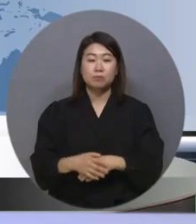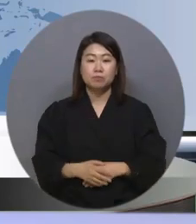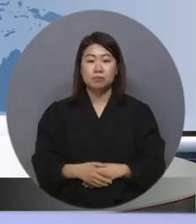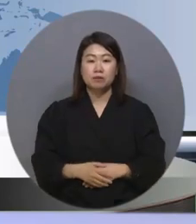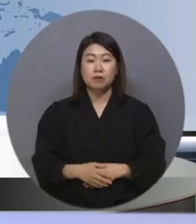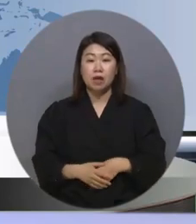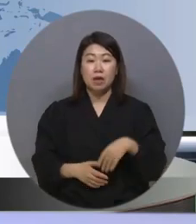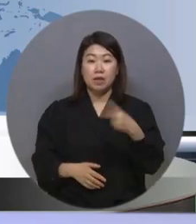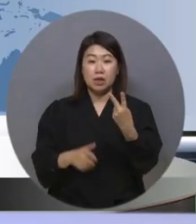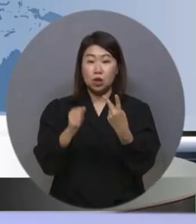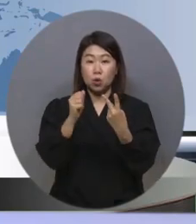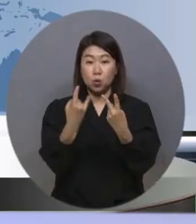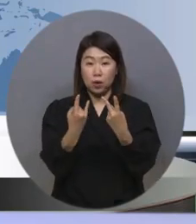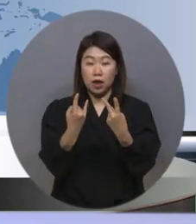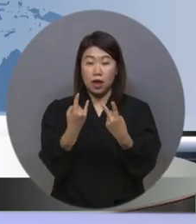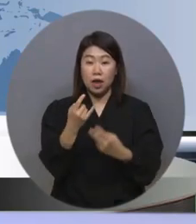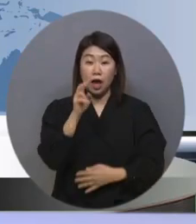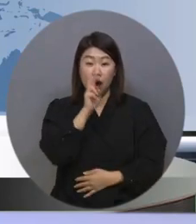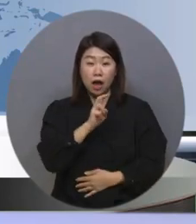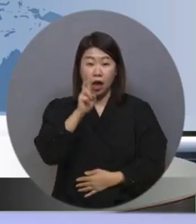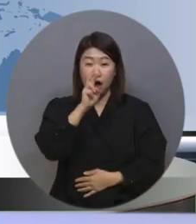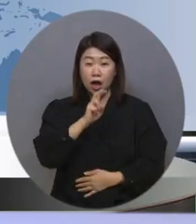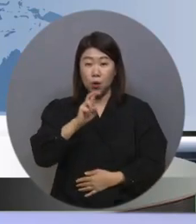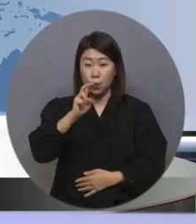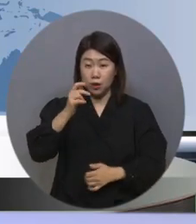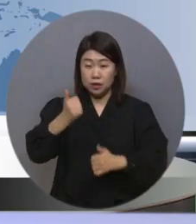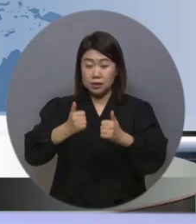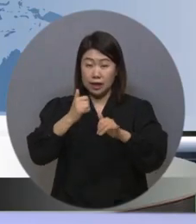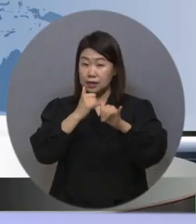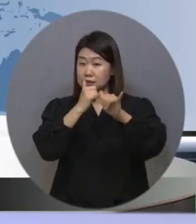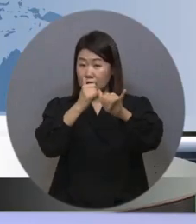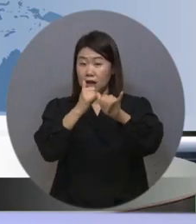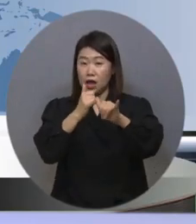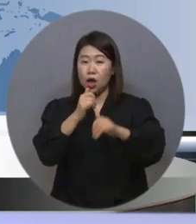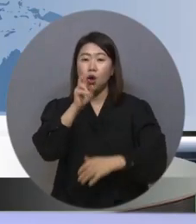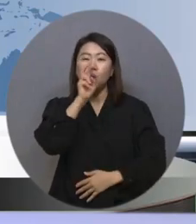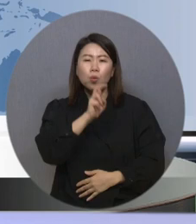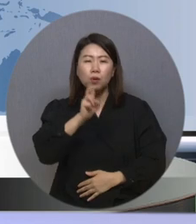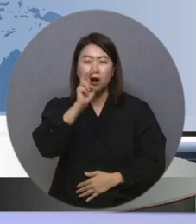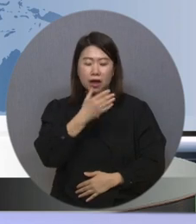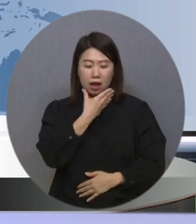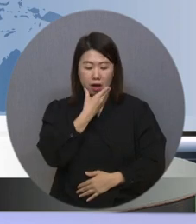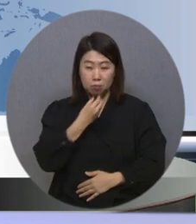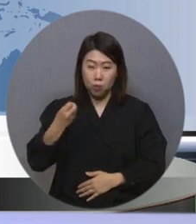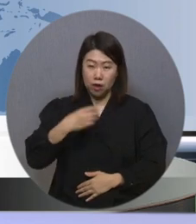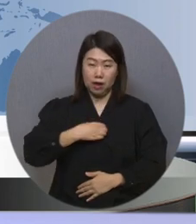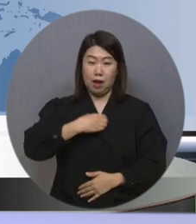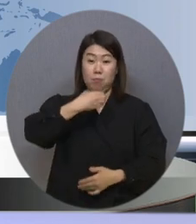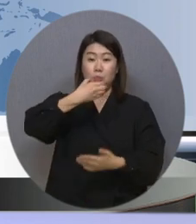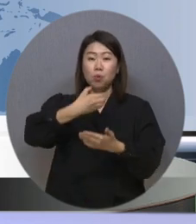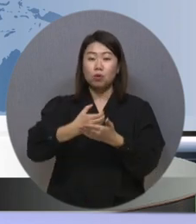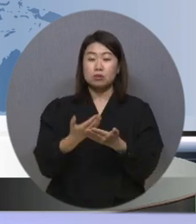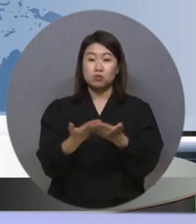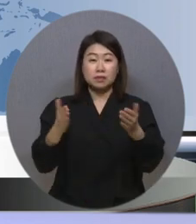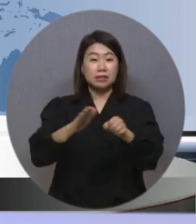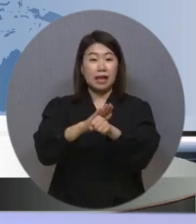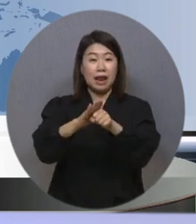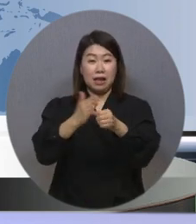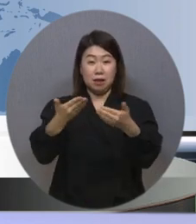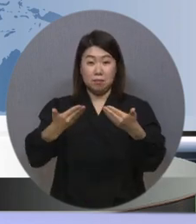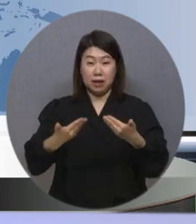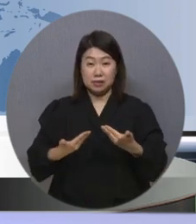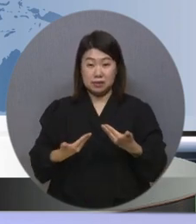제2회 복지TV 가요대상 시상식이 열렸습니다. 노래로 행복과 감동을 전하며 많은 사랑을 받고 있는